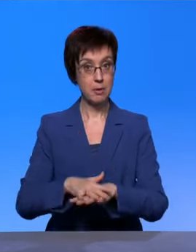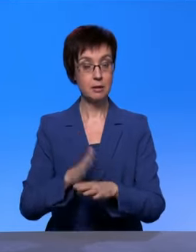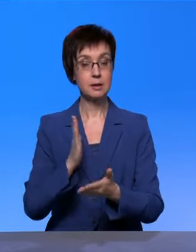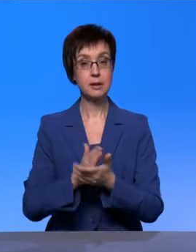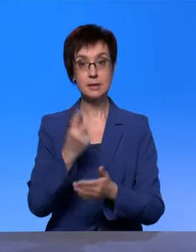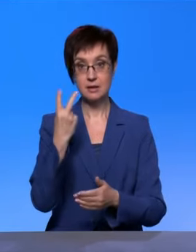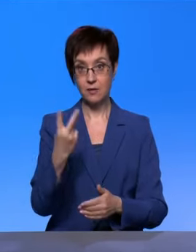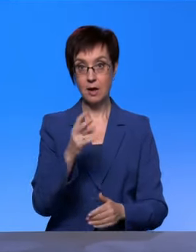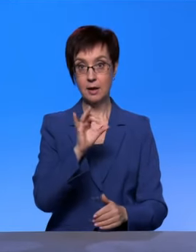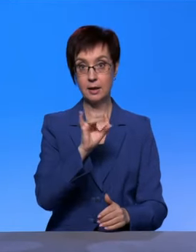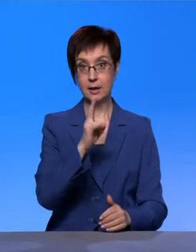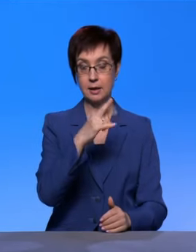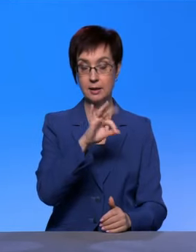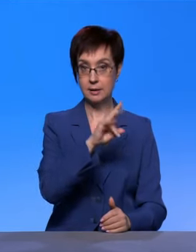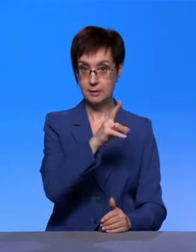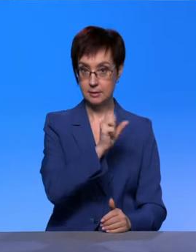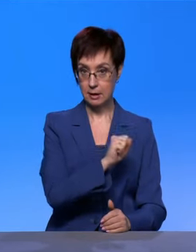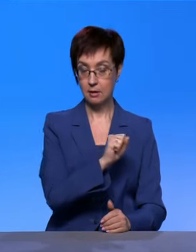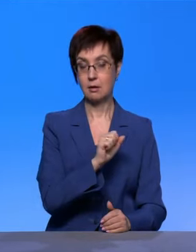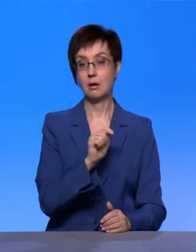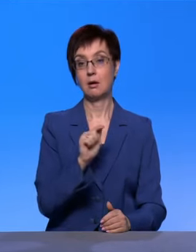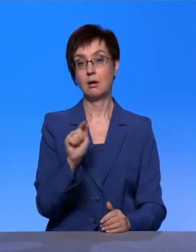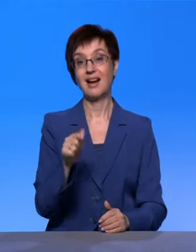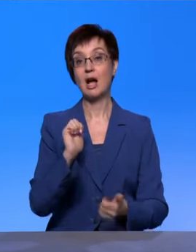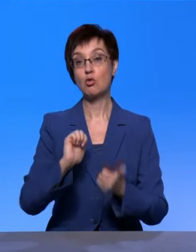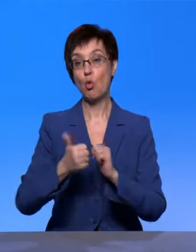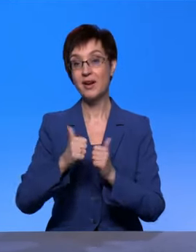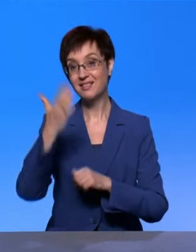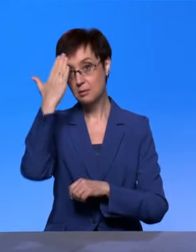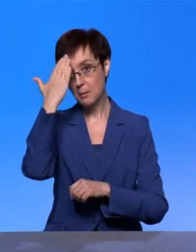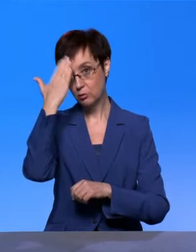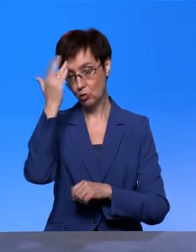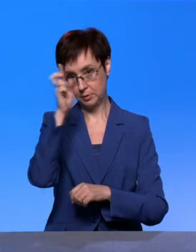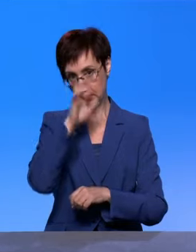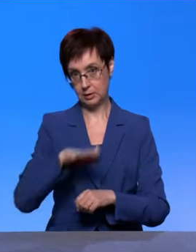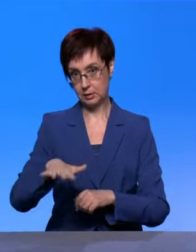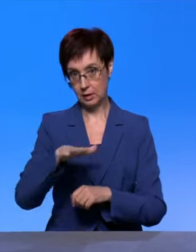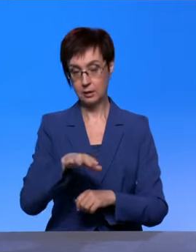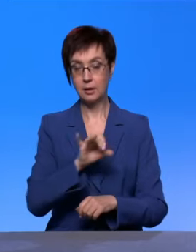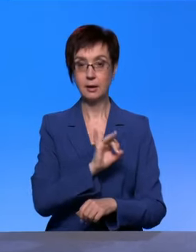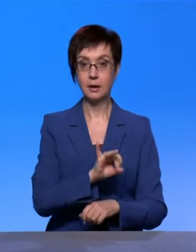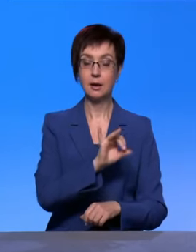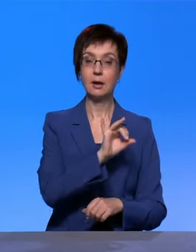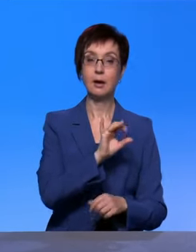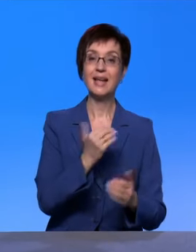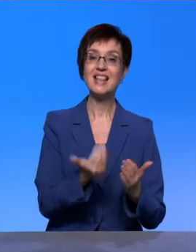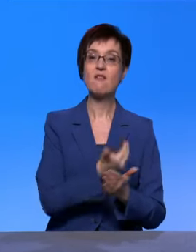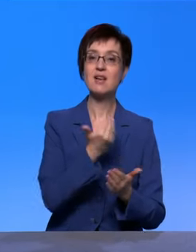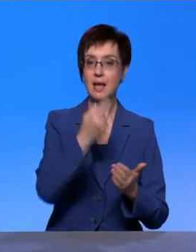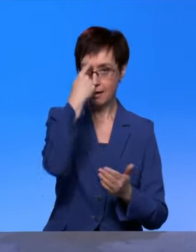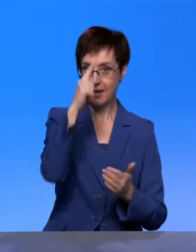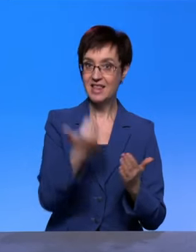индекс конкурентоспособности страны. Ну вот мои исследования, в частности, ну и они в известных журналах за рубежом здесь опубликованы.